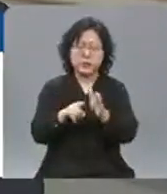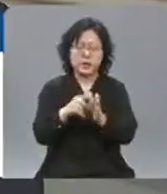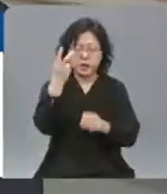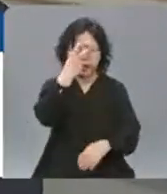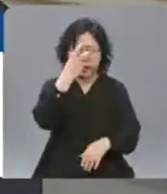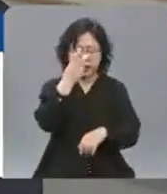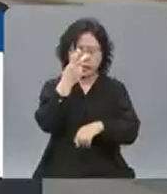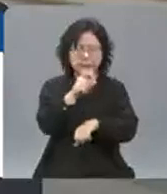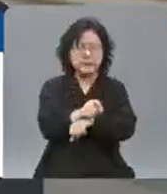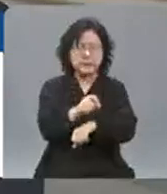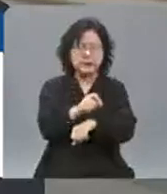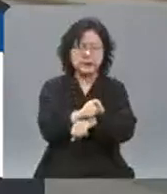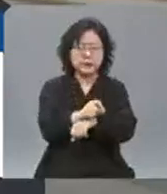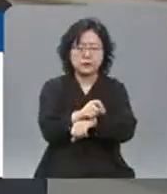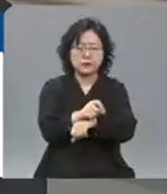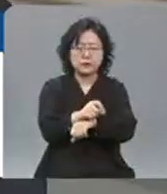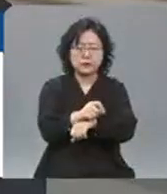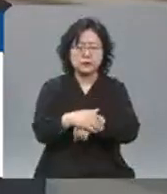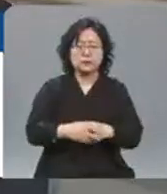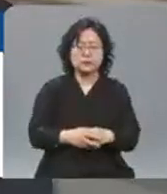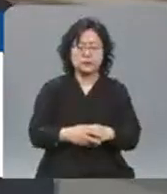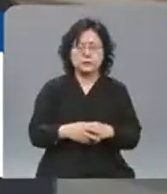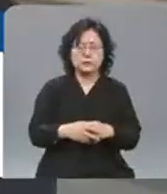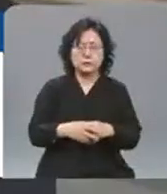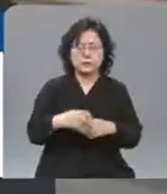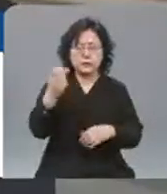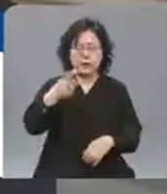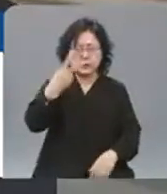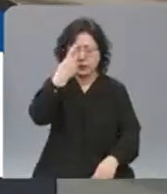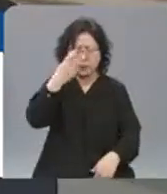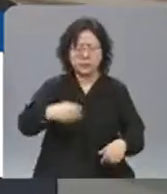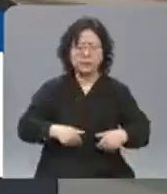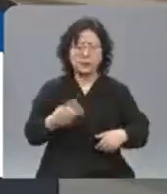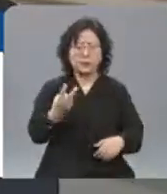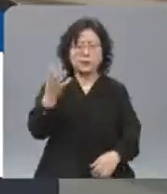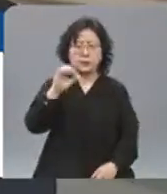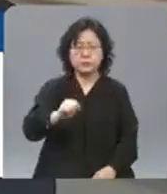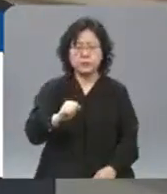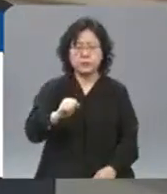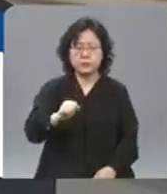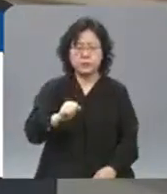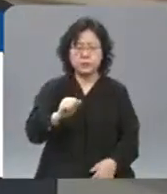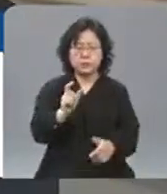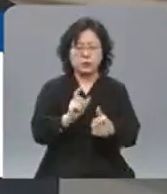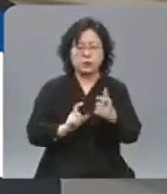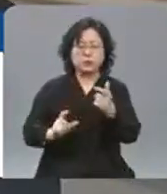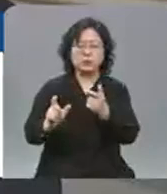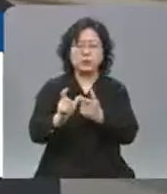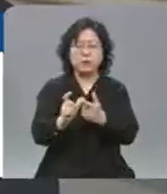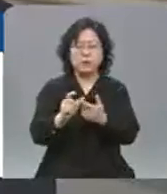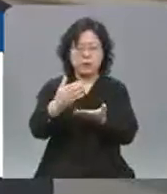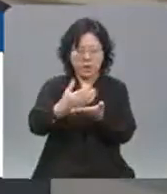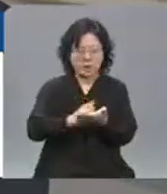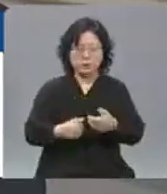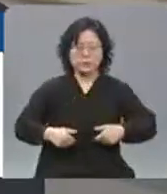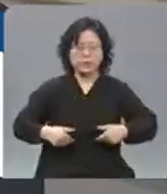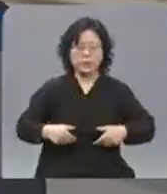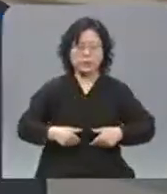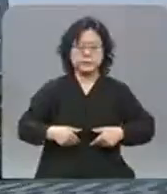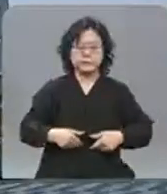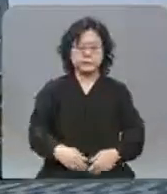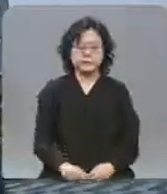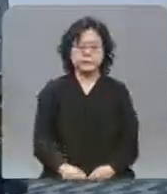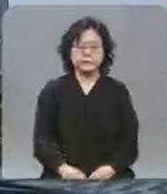어떤 재편이 반드시 필요하다고 생각하고 20억여 원의 추가 환수도 반드시 이루어져야 한다고 생각을